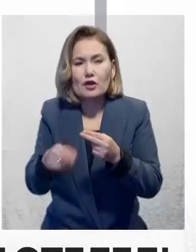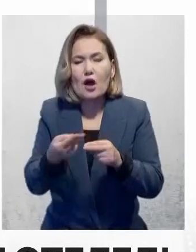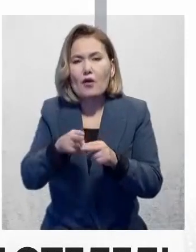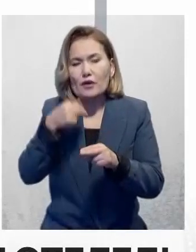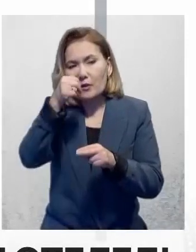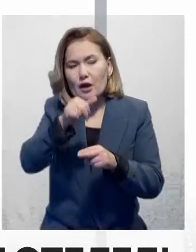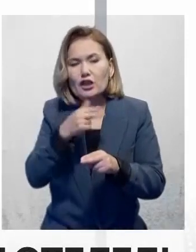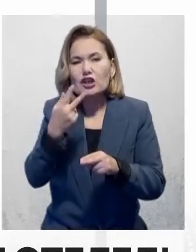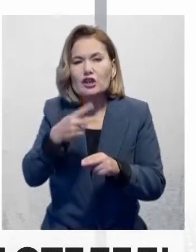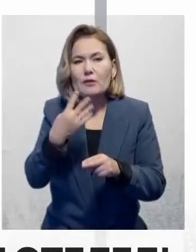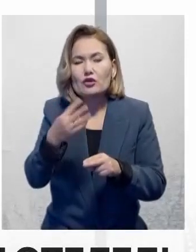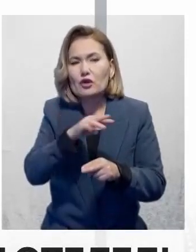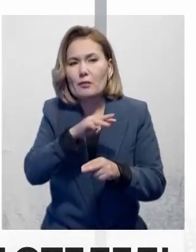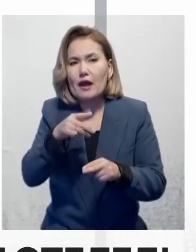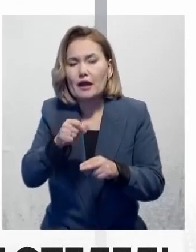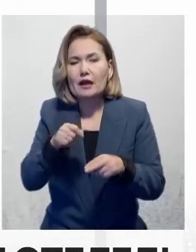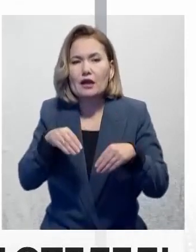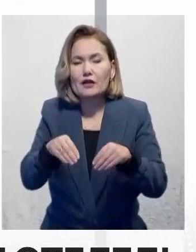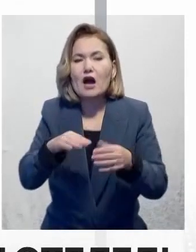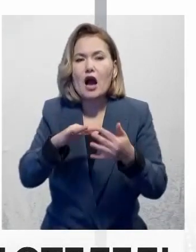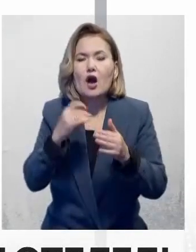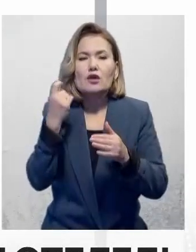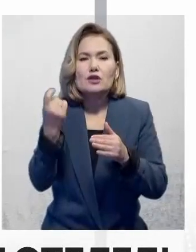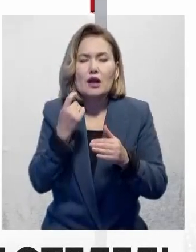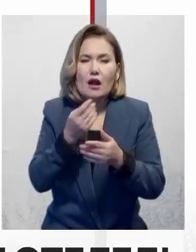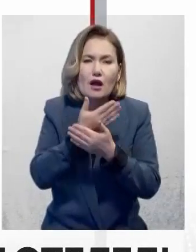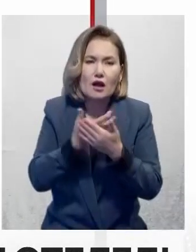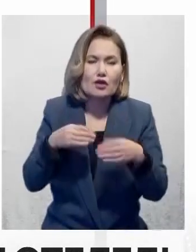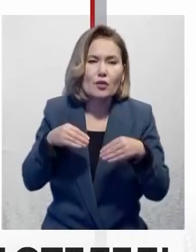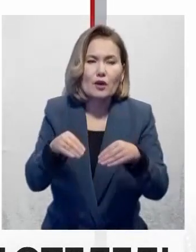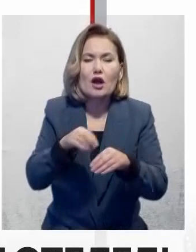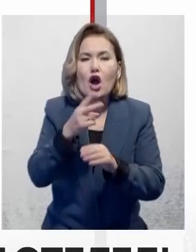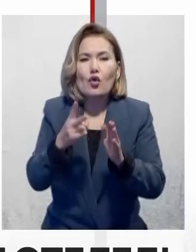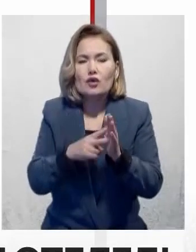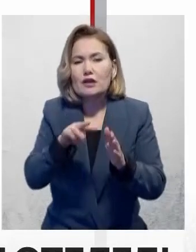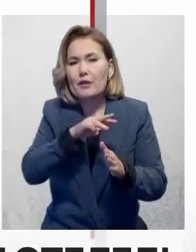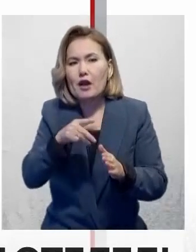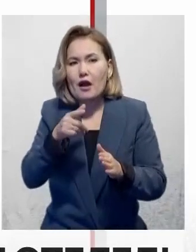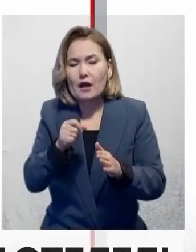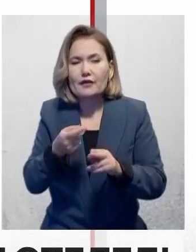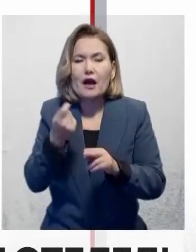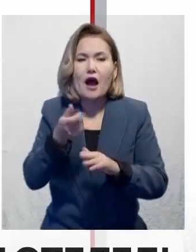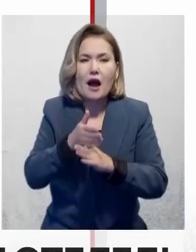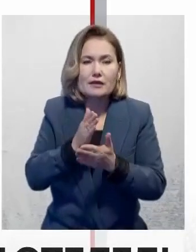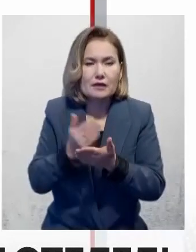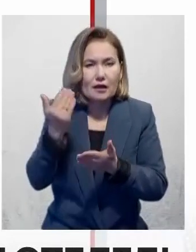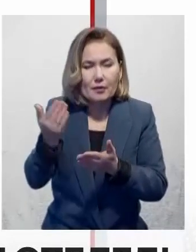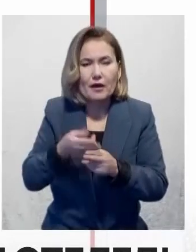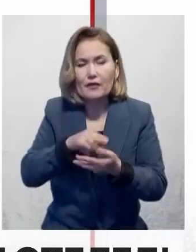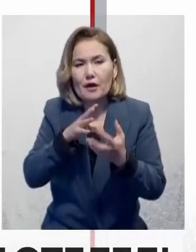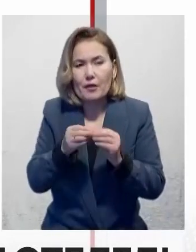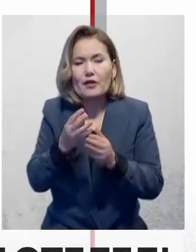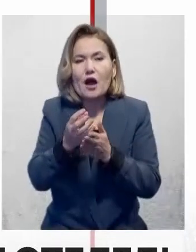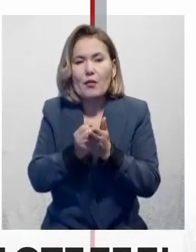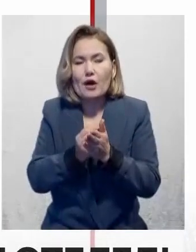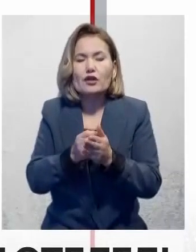биыл 24 миллион гектар жерге ауыл шаруашылығы дақылдар егілген. Оның 17 миллион гектардан астамы астық. Бастырылған өнімнің